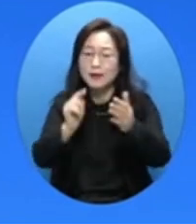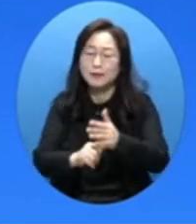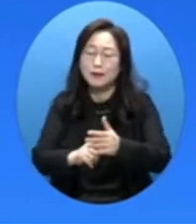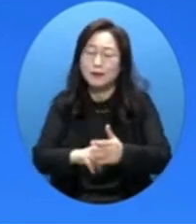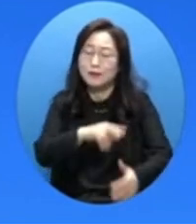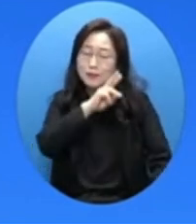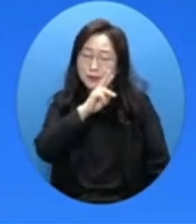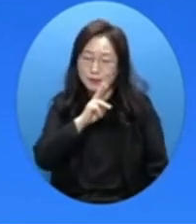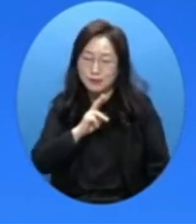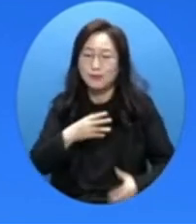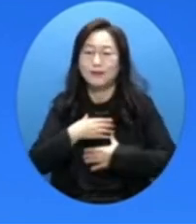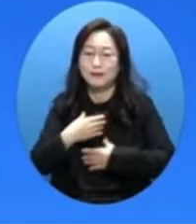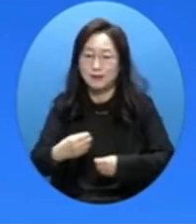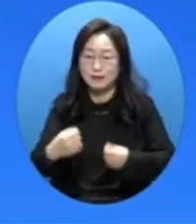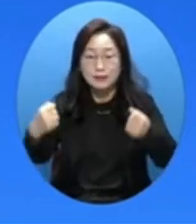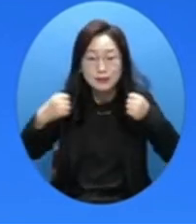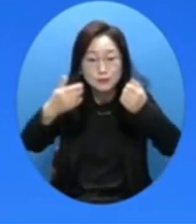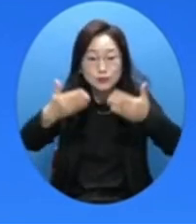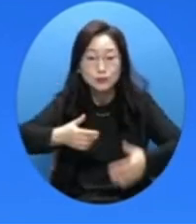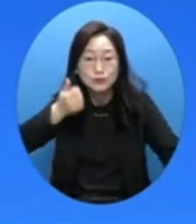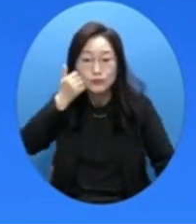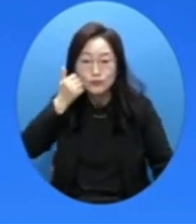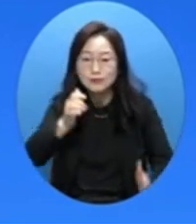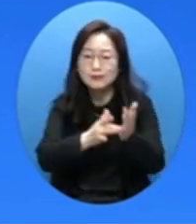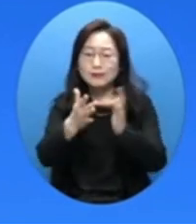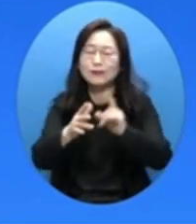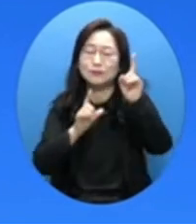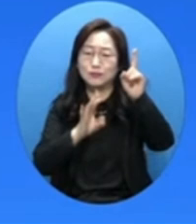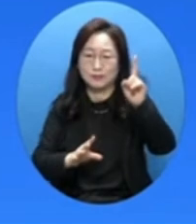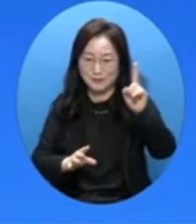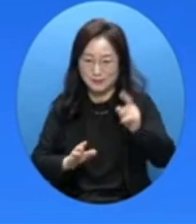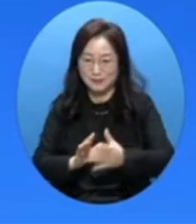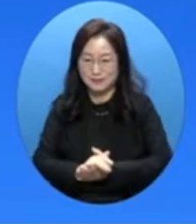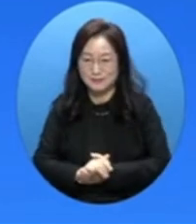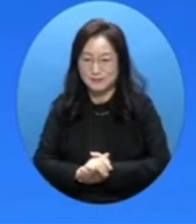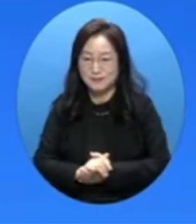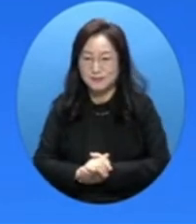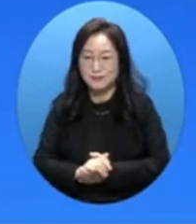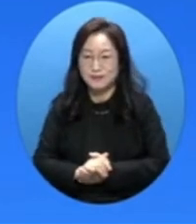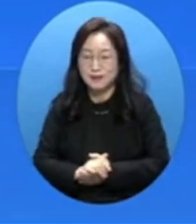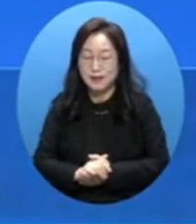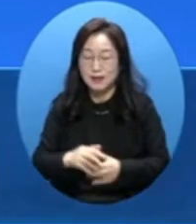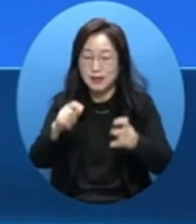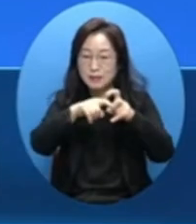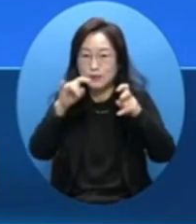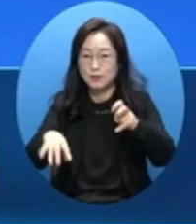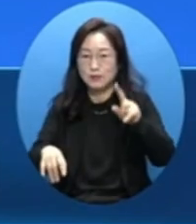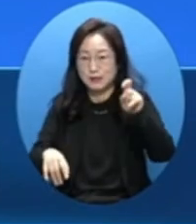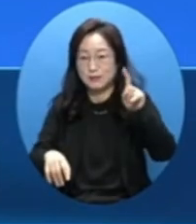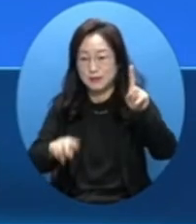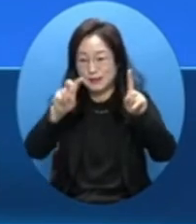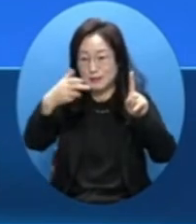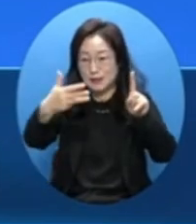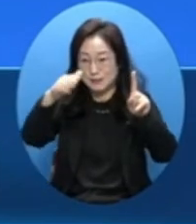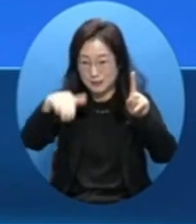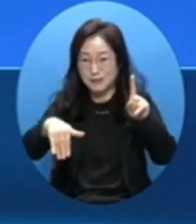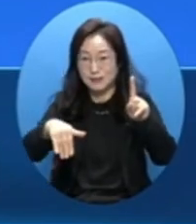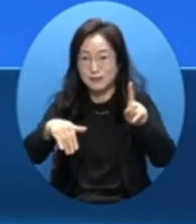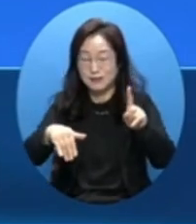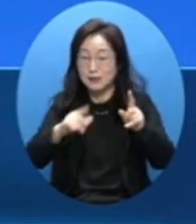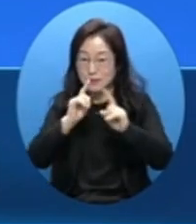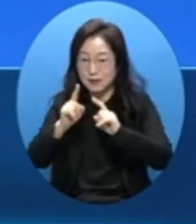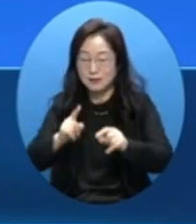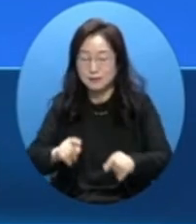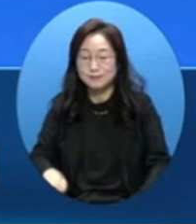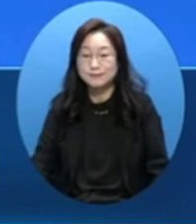주시고 우리에게 쉼을 주실 분은 예수님 한 분밖에 없습니다. 마태복음 10장 28절 29절 성경은